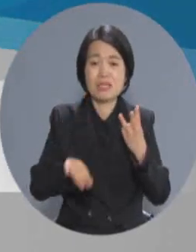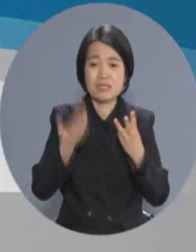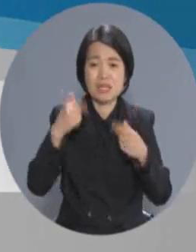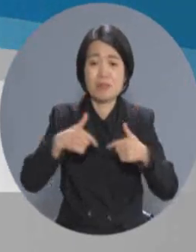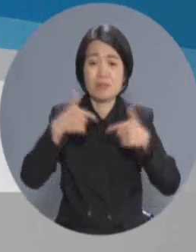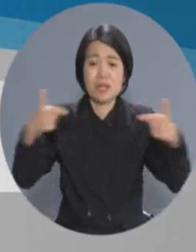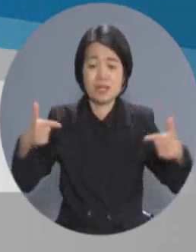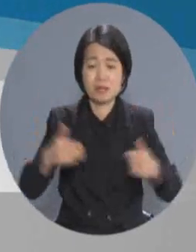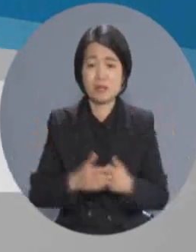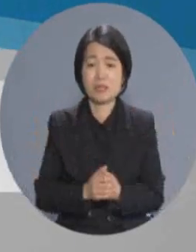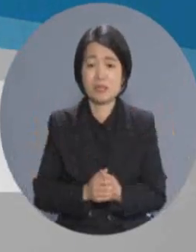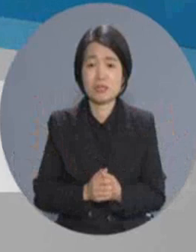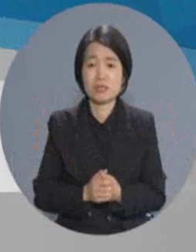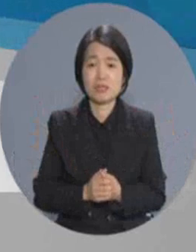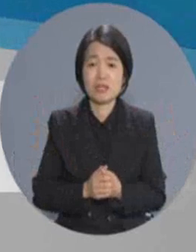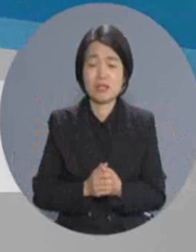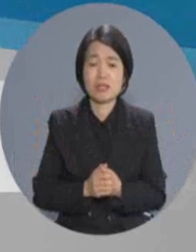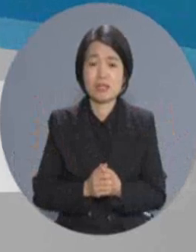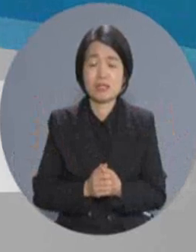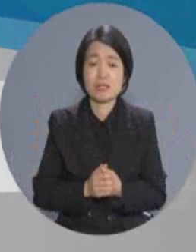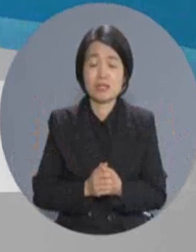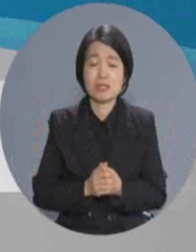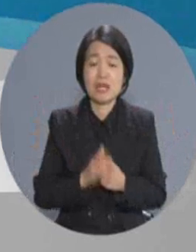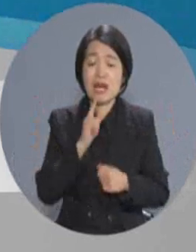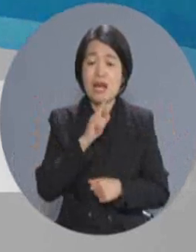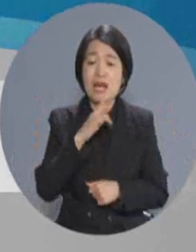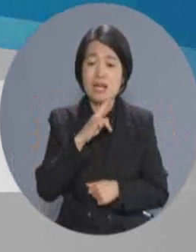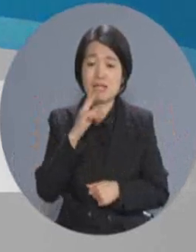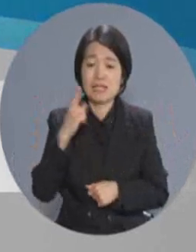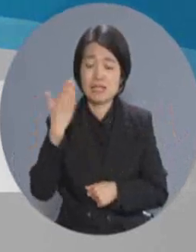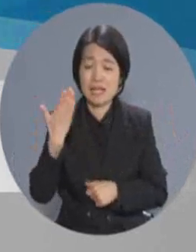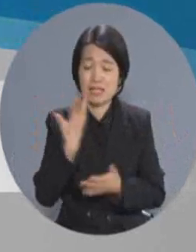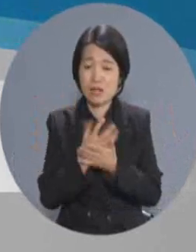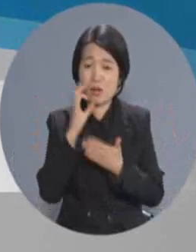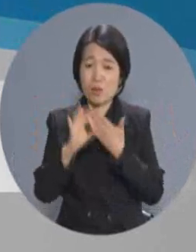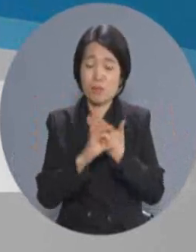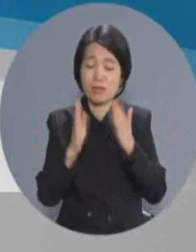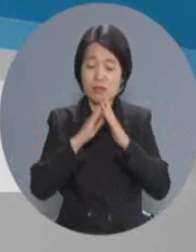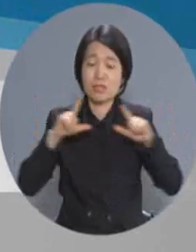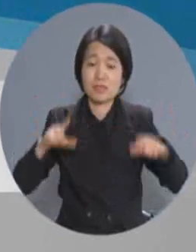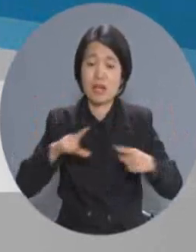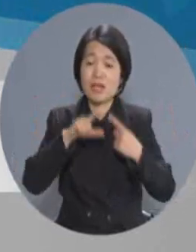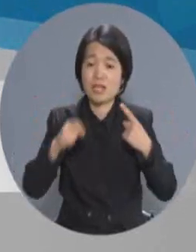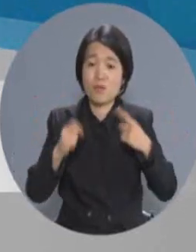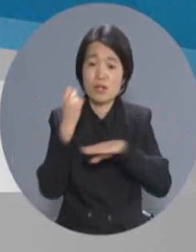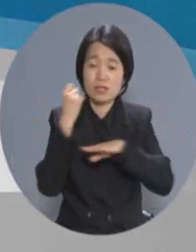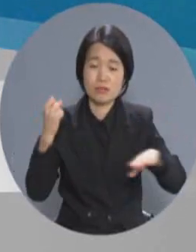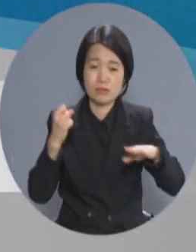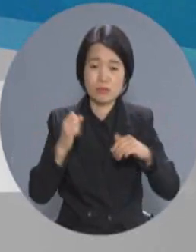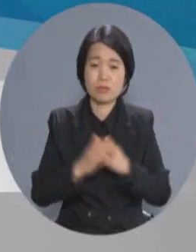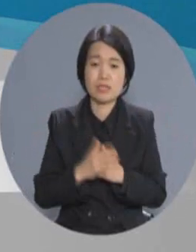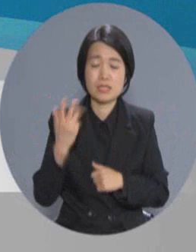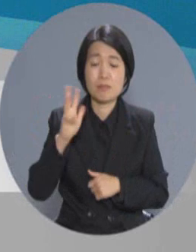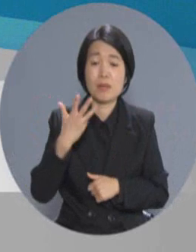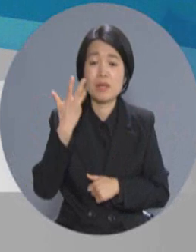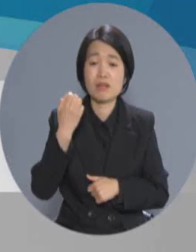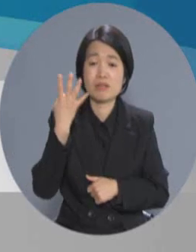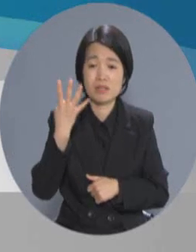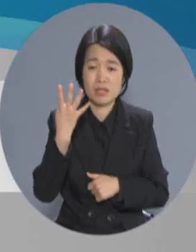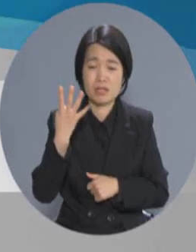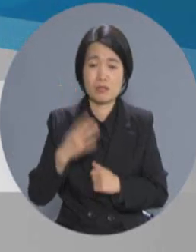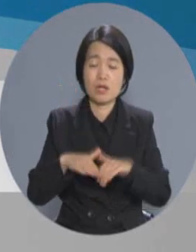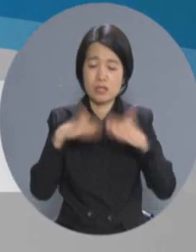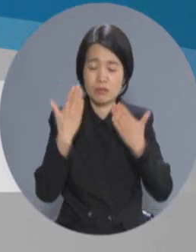나타났습니다 부동산 r114 자료에 따르면 올해 1월 기준 전남지역의 미분양 아파트는 280여든 내각으로